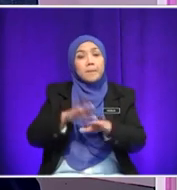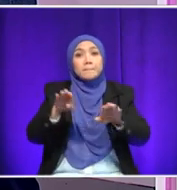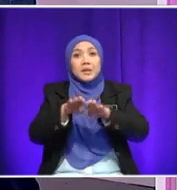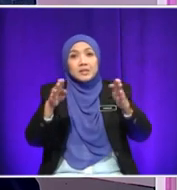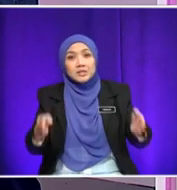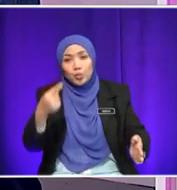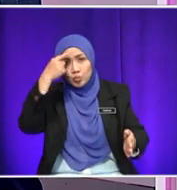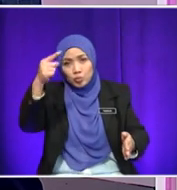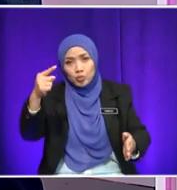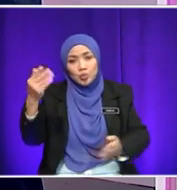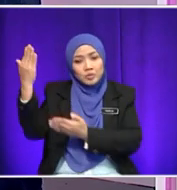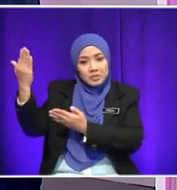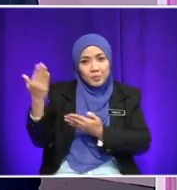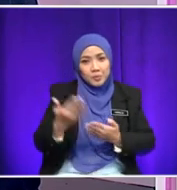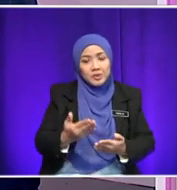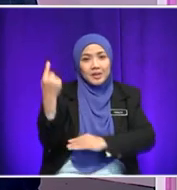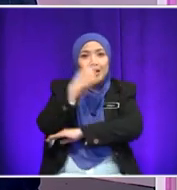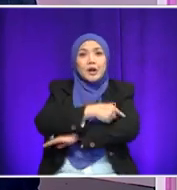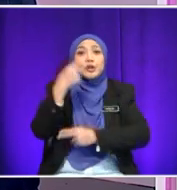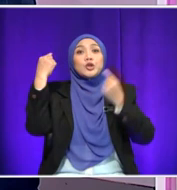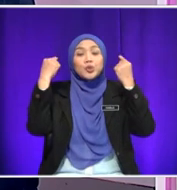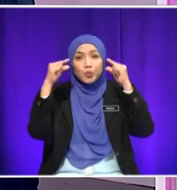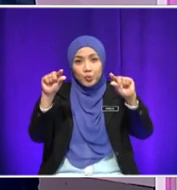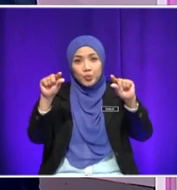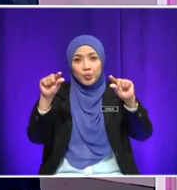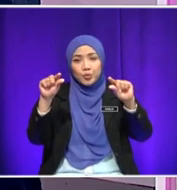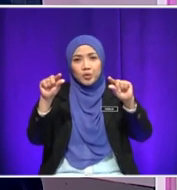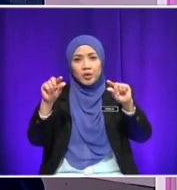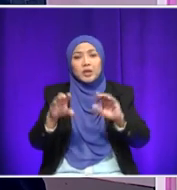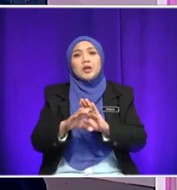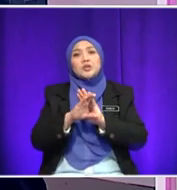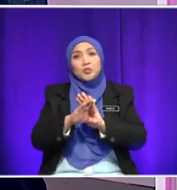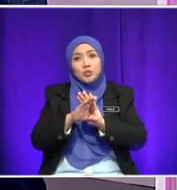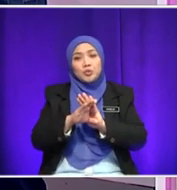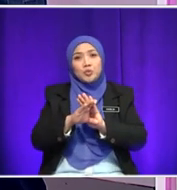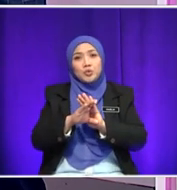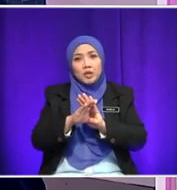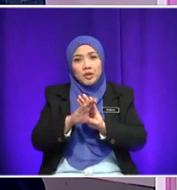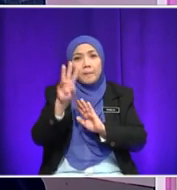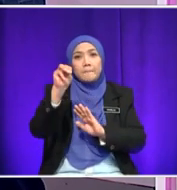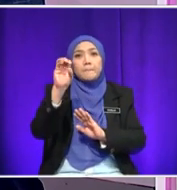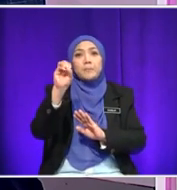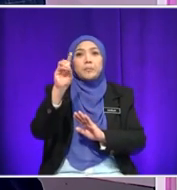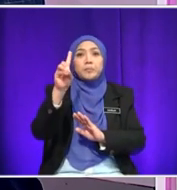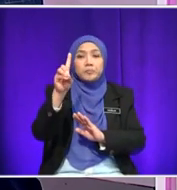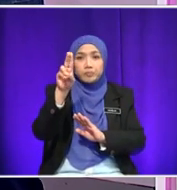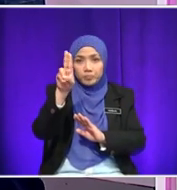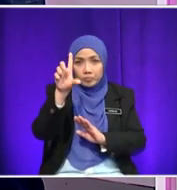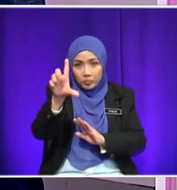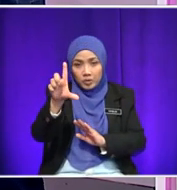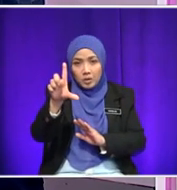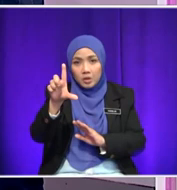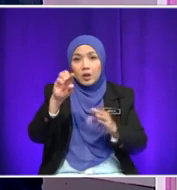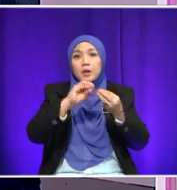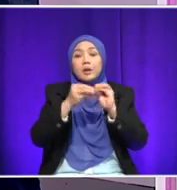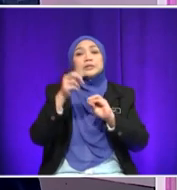sambutan hari guru dan ini adalah rupanya merupakan modul yang ke-11 maksudnya Apabila mereka buat gua bahan